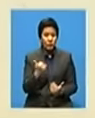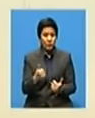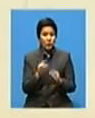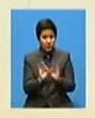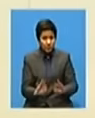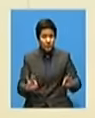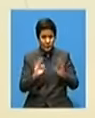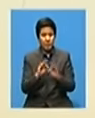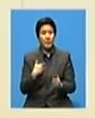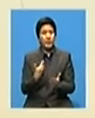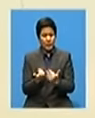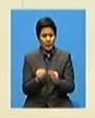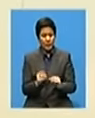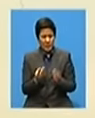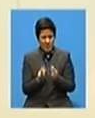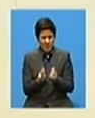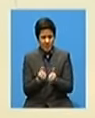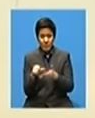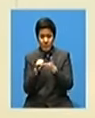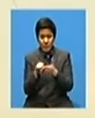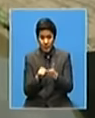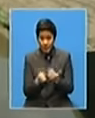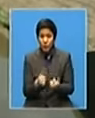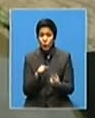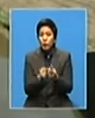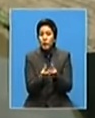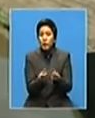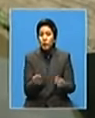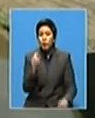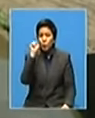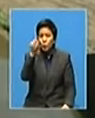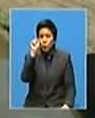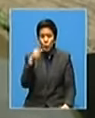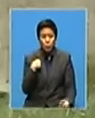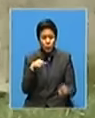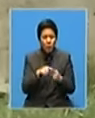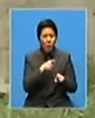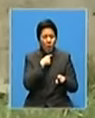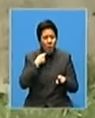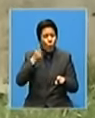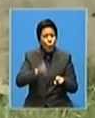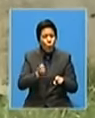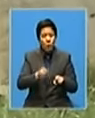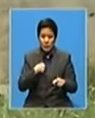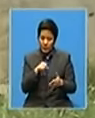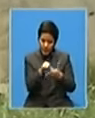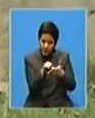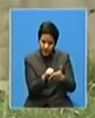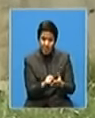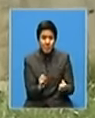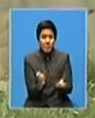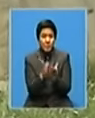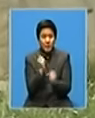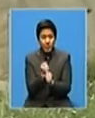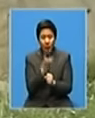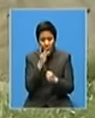บประมาณจำนวนหนึ่งนะครับที่จะต้องแก้ไขให้ได้โดยเร็วโดยเฉพาะพื้นที่ที่มีความเร่งด่วนเรื่องแรงซ้ำซากหรือพื้นที่ที่มีผลกระทบต่